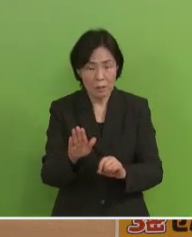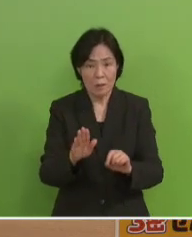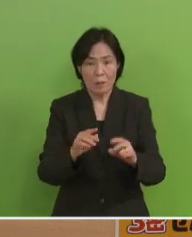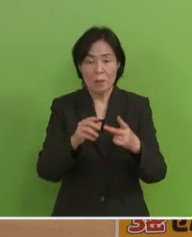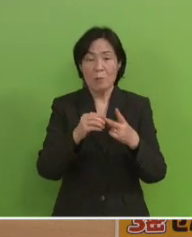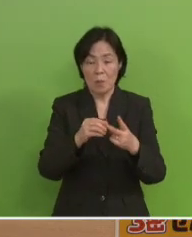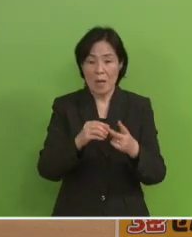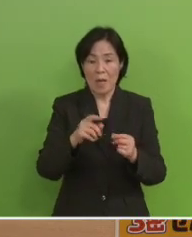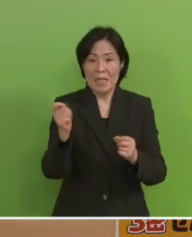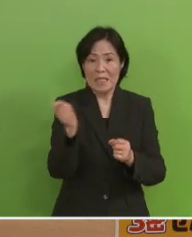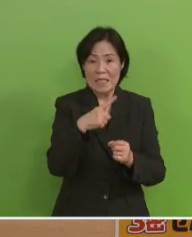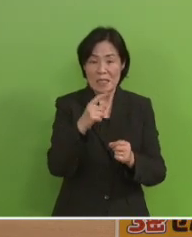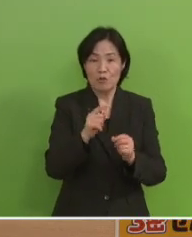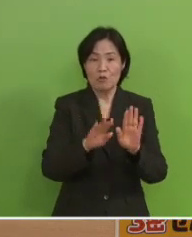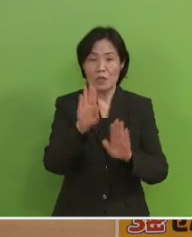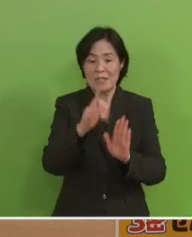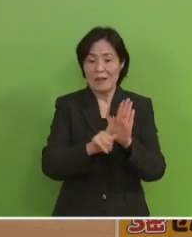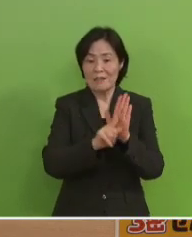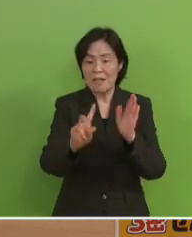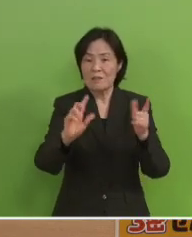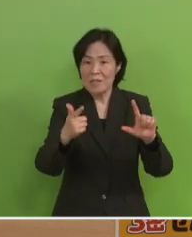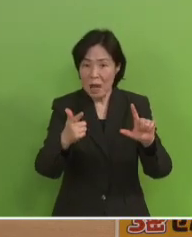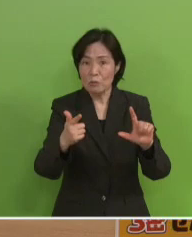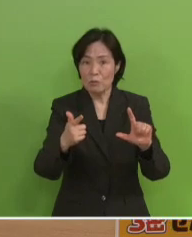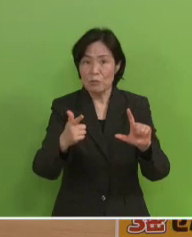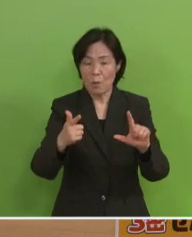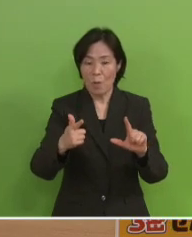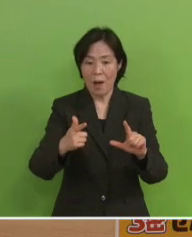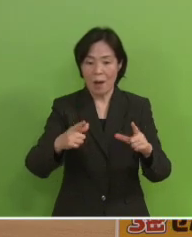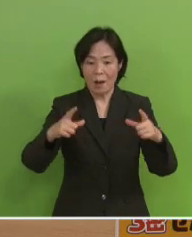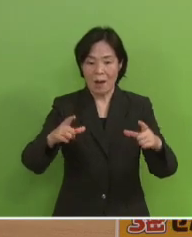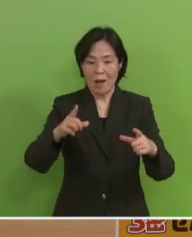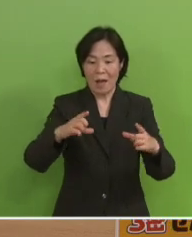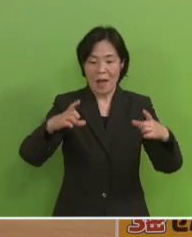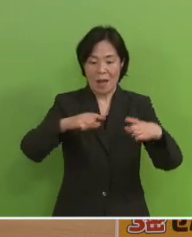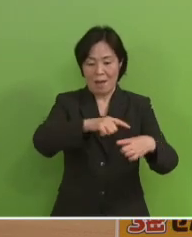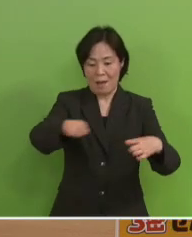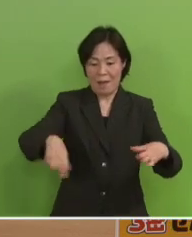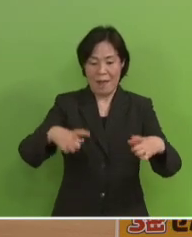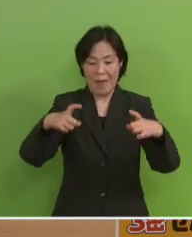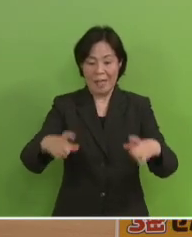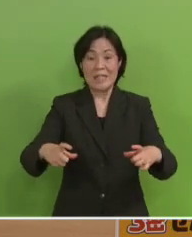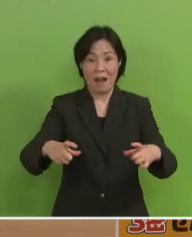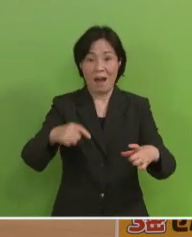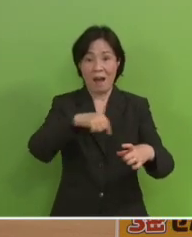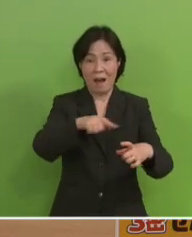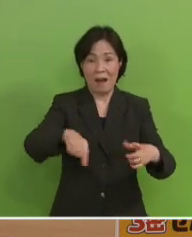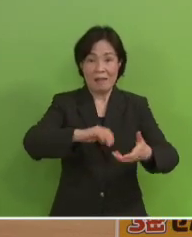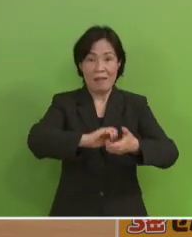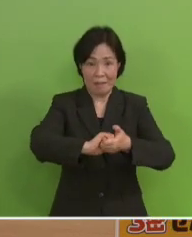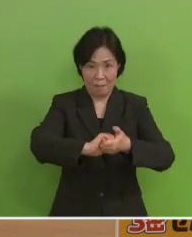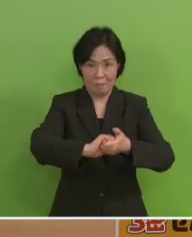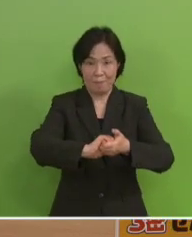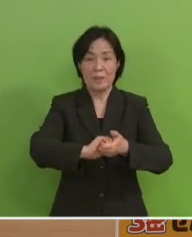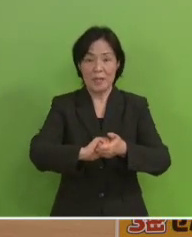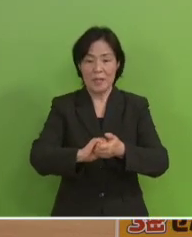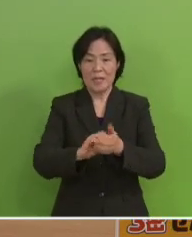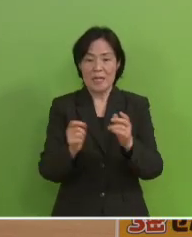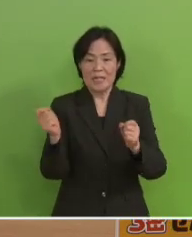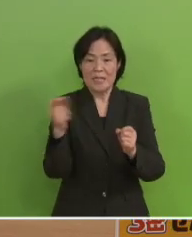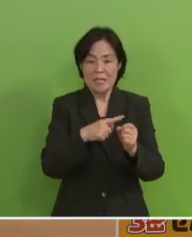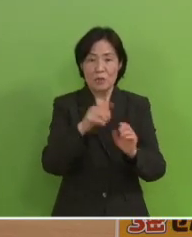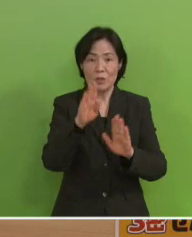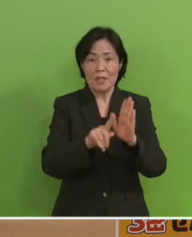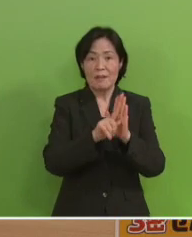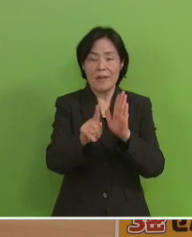あの緊急事態宣言と違うのが a リアの限定っていうのが可能になるということですね緊急事態宣言の場合は都道府県単位ですども